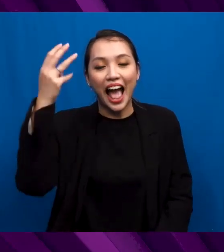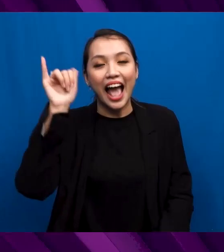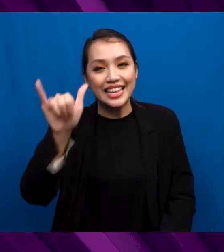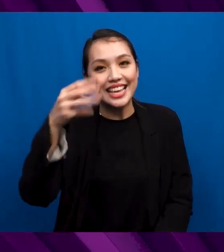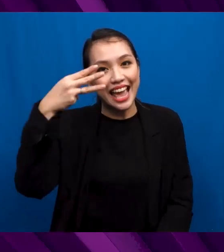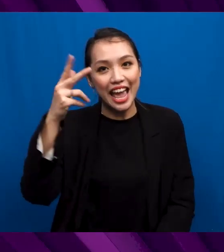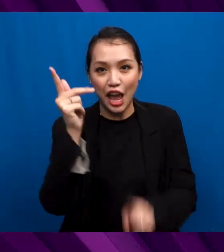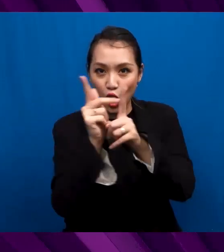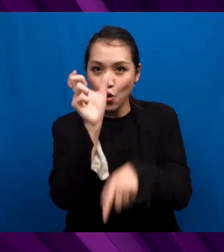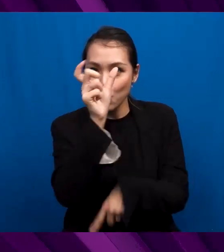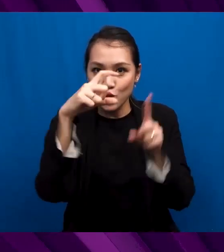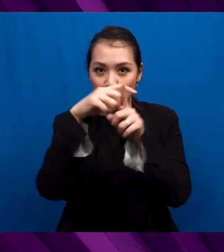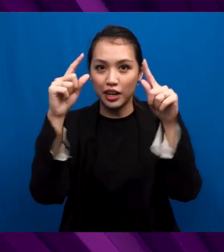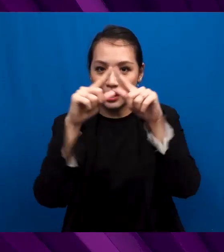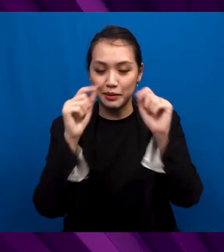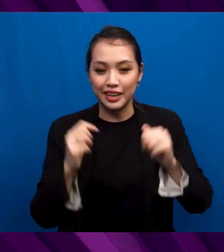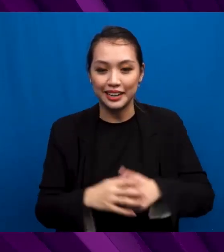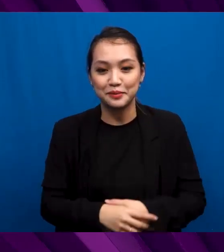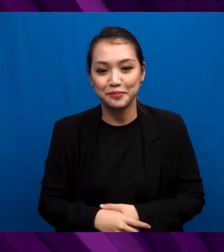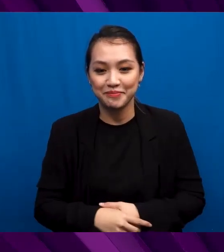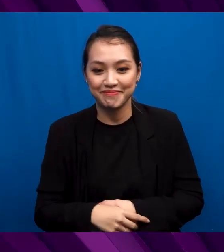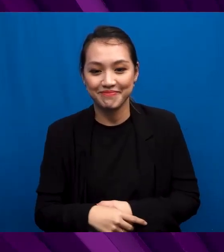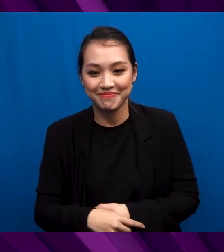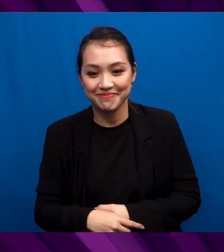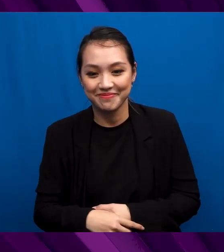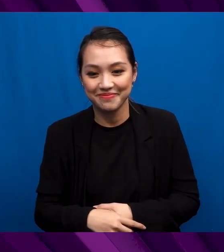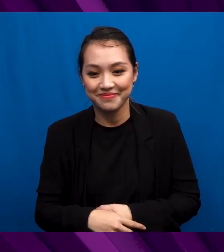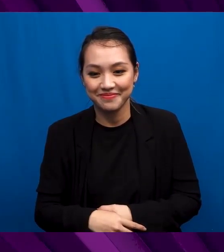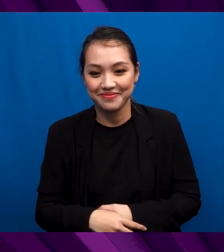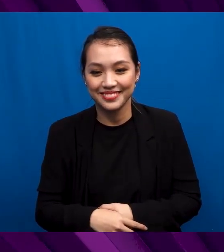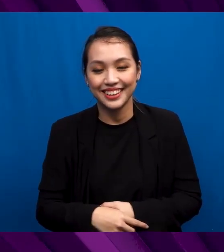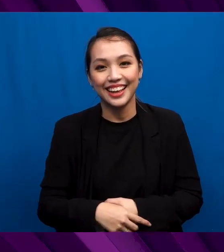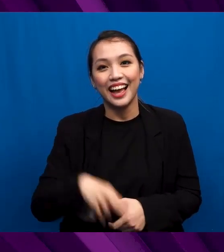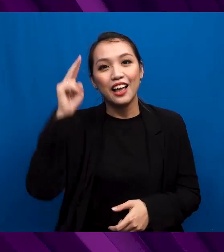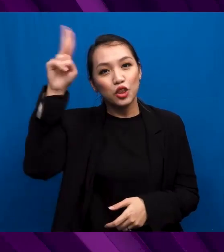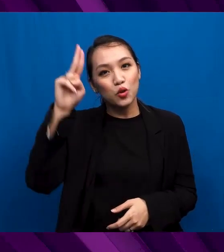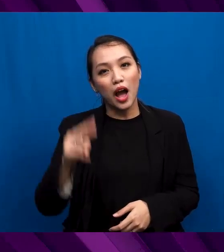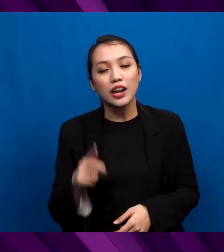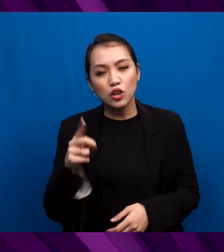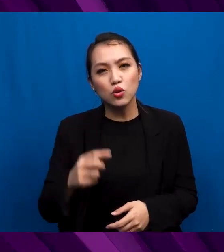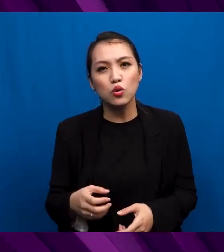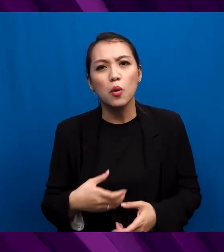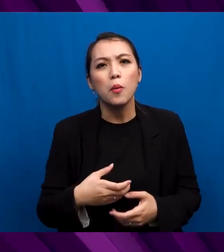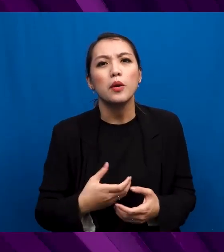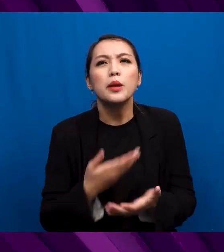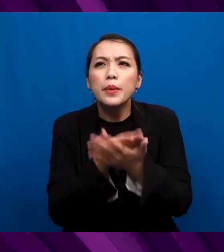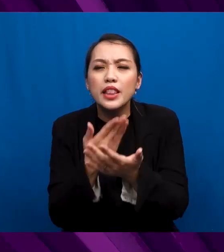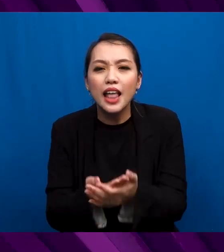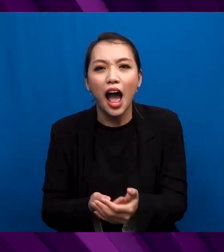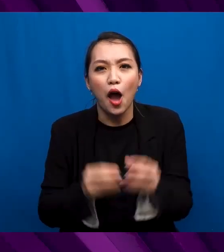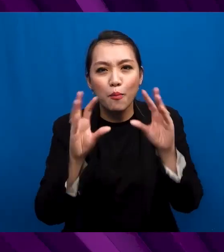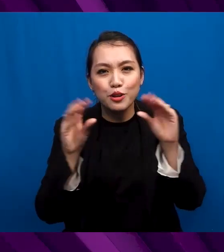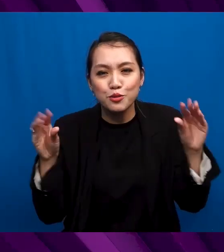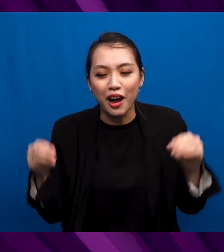Musa, berjuanglah baginya dengan tanganmu. Tuhan disuruh berjuang bersama dengan mereka. Berjuang untuk mereka dengan tangan